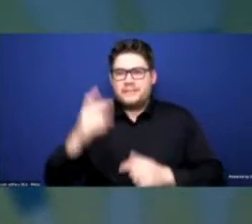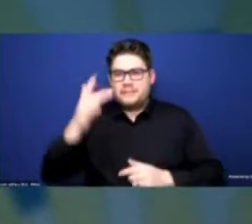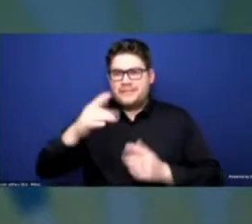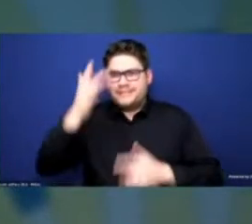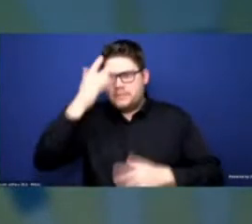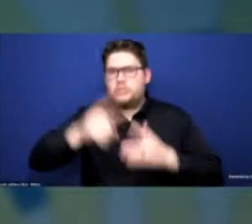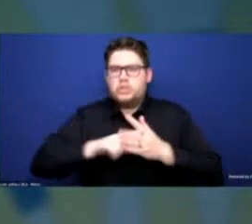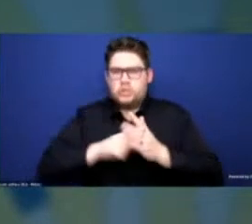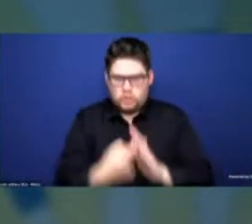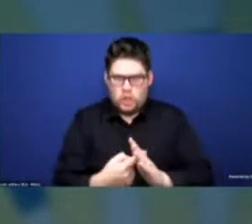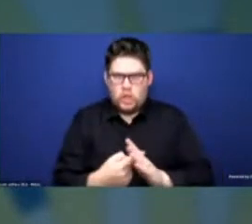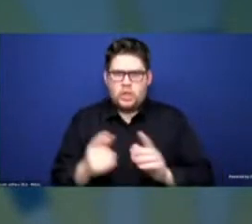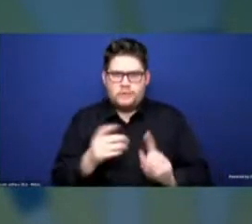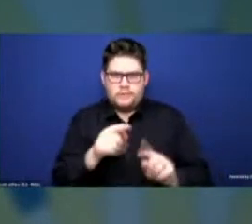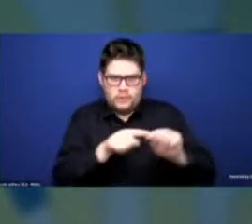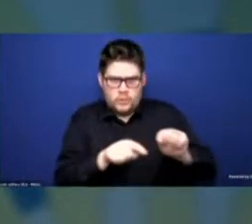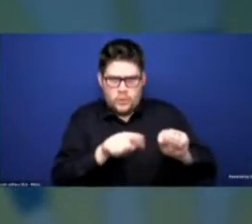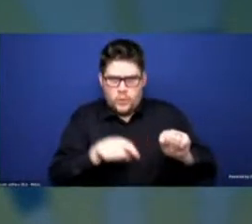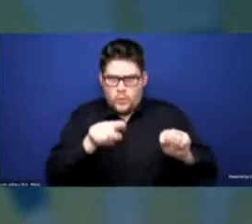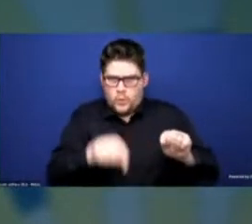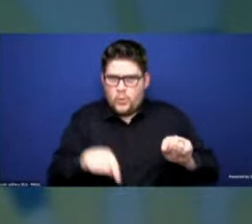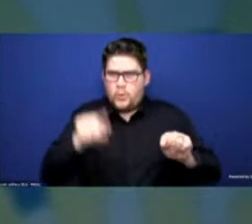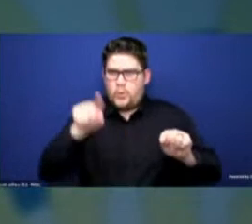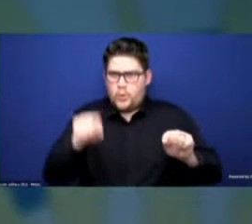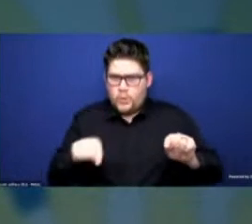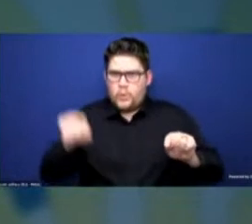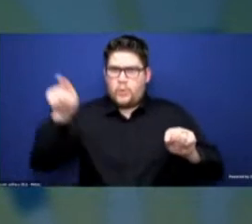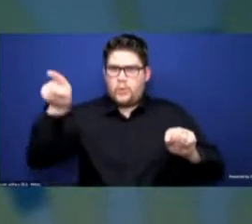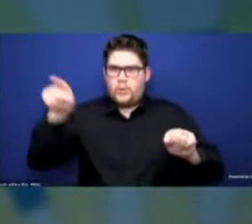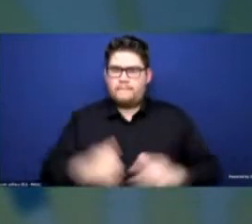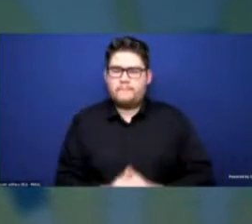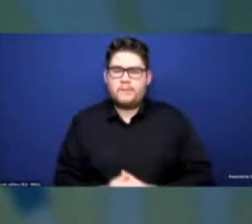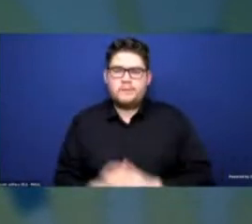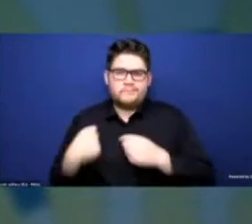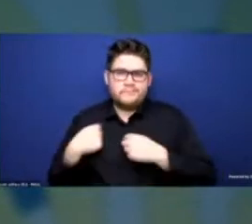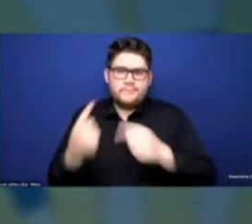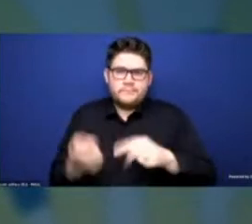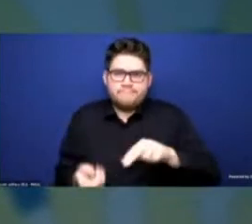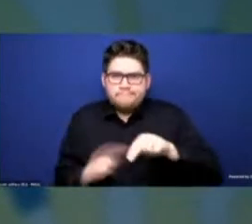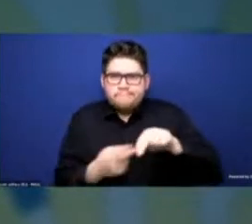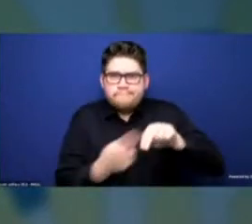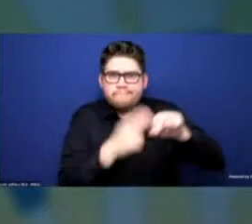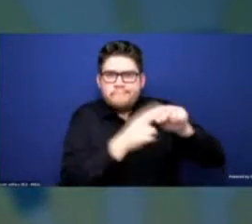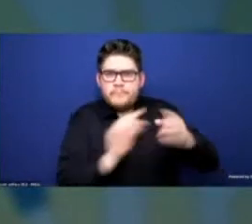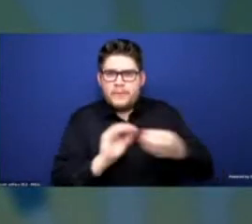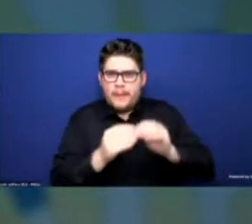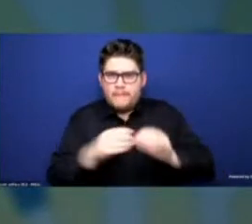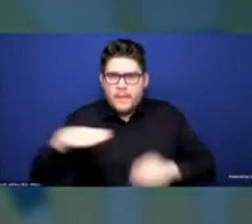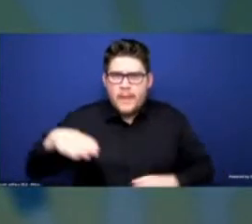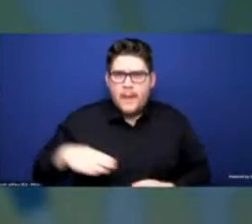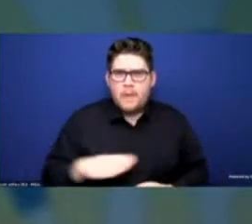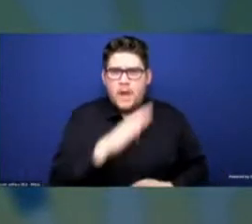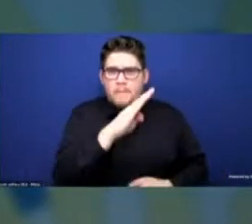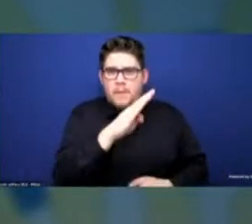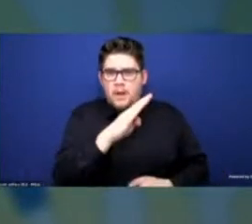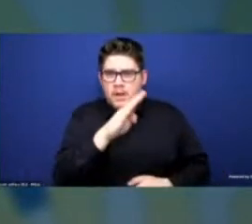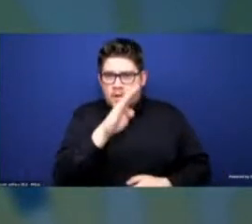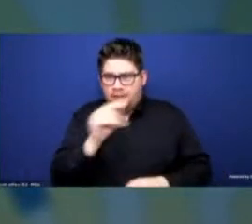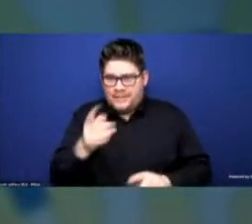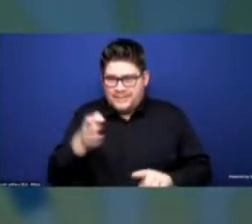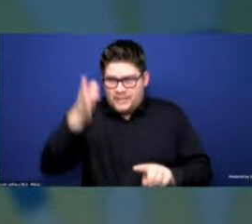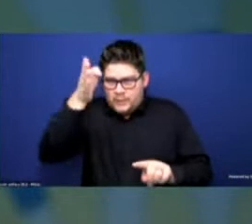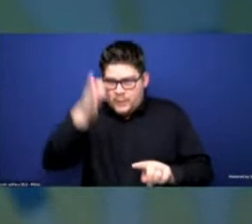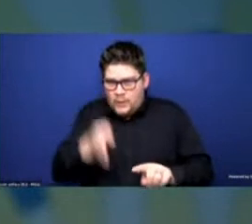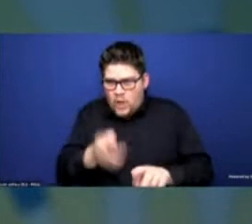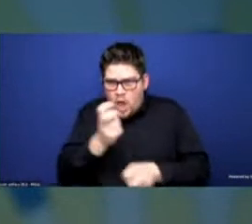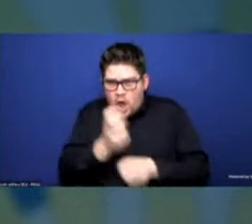we've had 还有一小 this 部分 dramatic increase in 现 numbers 在 of 看来有 cases, 一半不 it's 到的 been 都是不 challenging 明 to 来源的获得 predict where 红颜色 people 的 are 很少， to 红颜色的